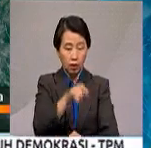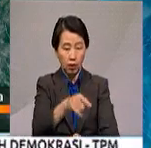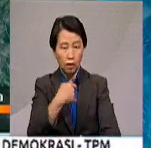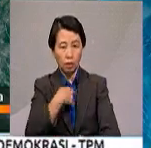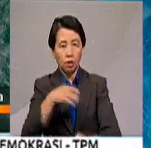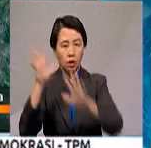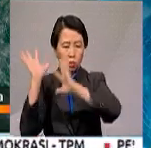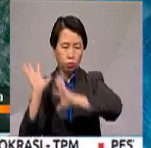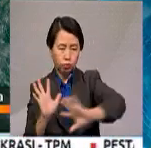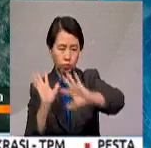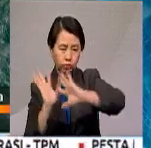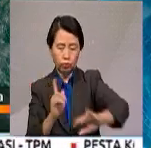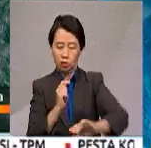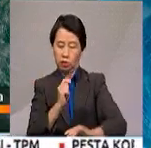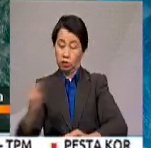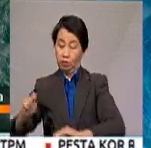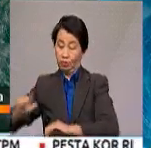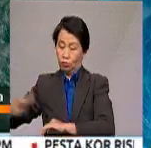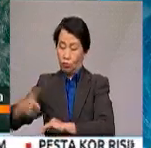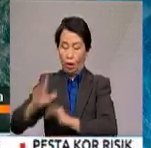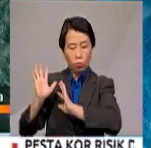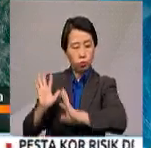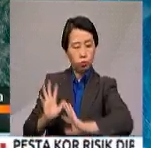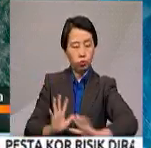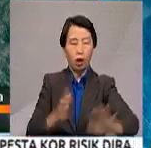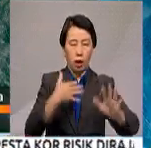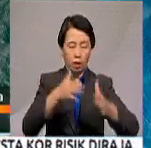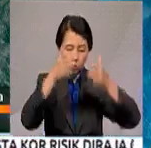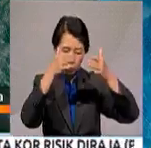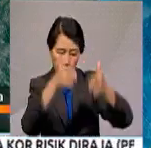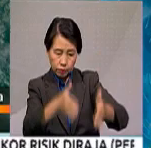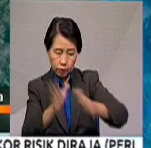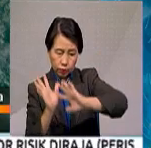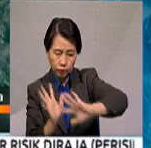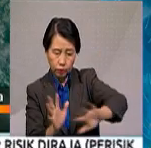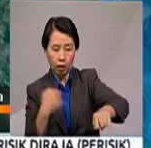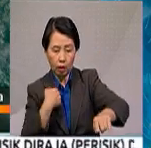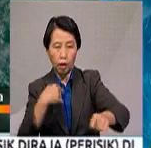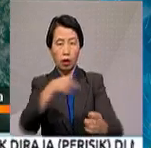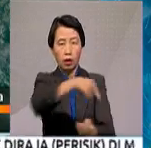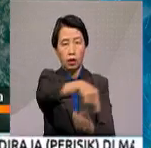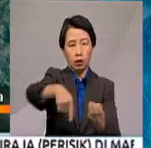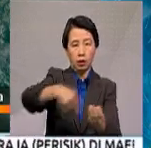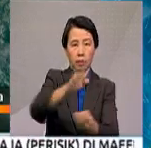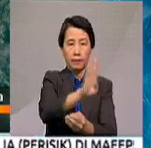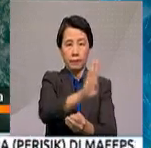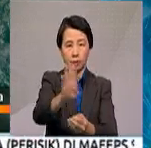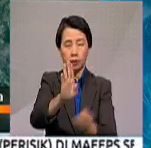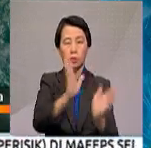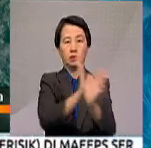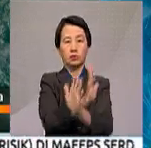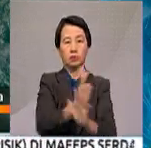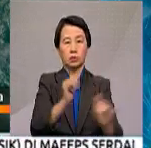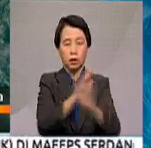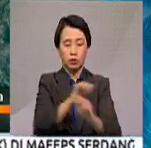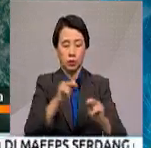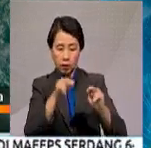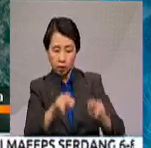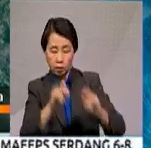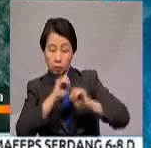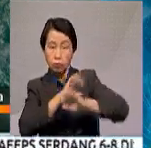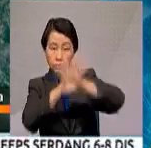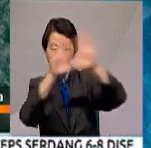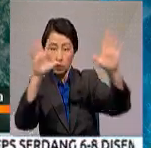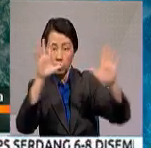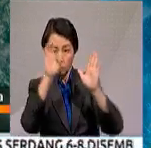luruan angin daripada timur laut ini terdapat penumpuan angin yang dikesan di sekitar barat negeri Sarawak. Dan ianya dilihat dengan lebih jelas